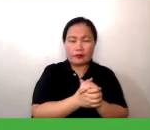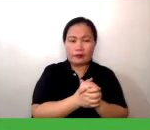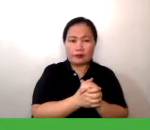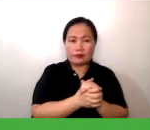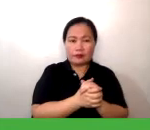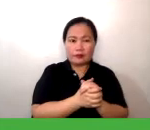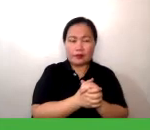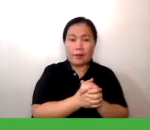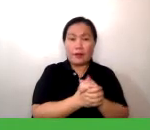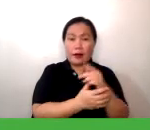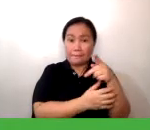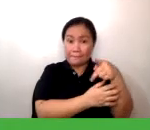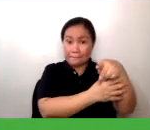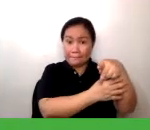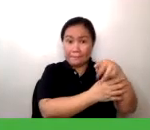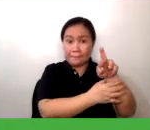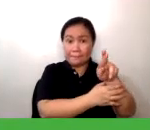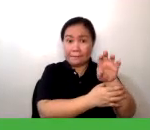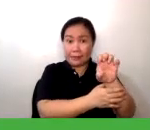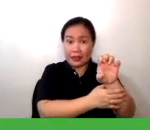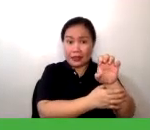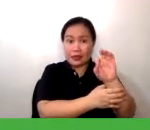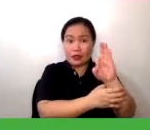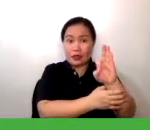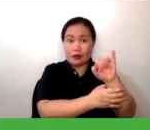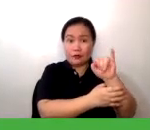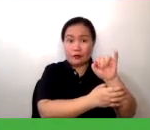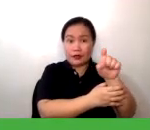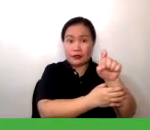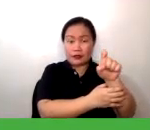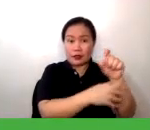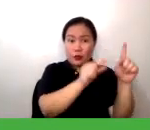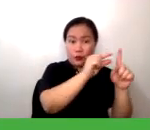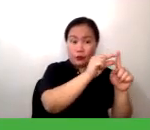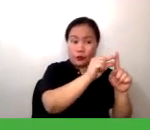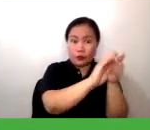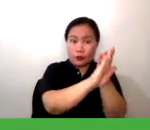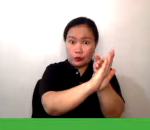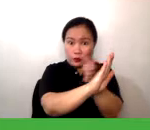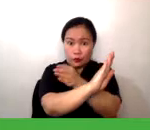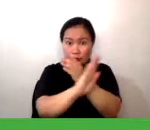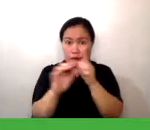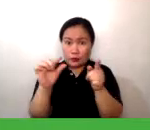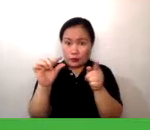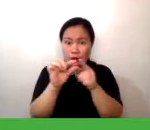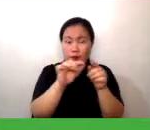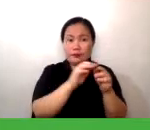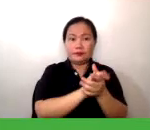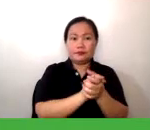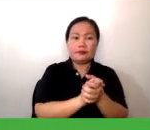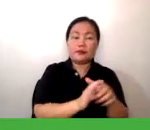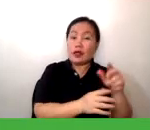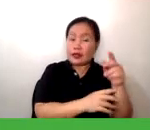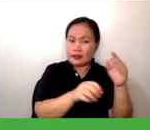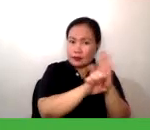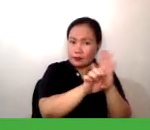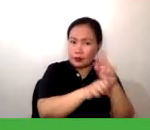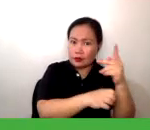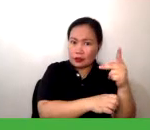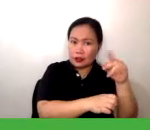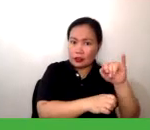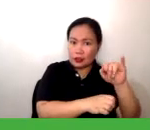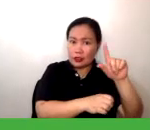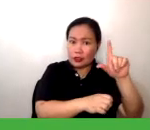na ginagamit natin. Kaya, naririnig natin yung kilogram, kilometer. Kasi yung kilo, ito